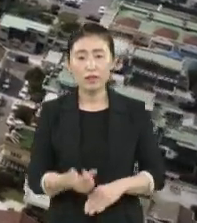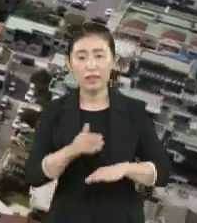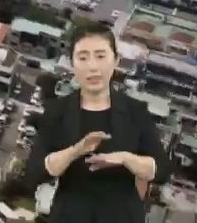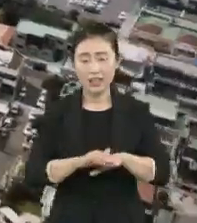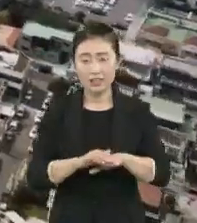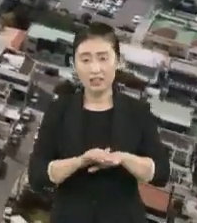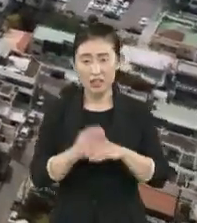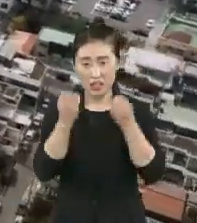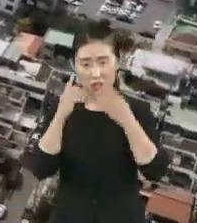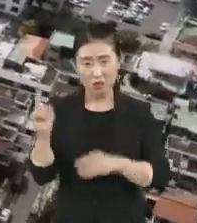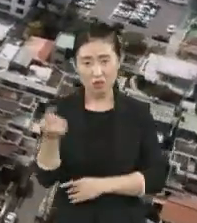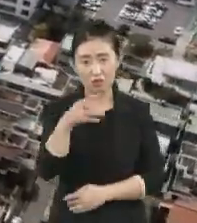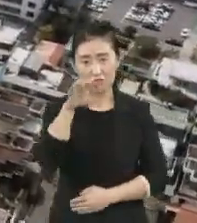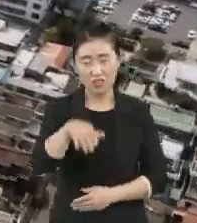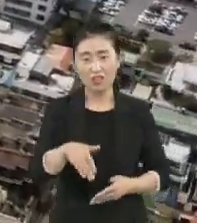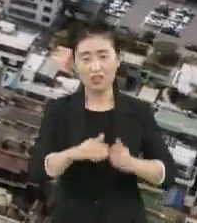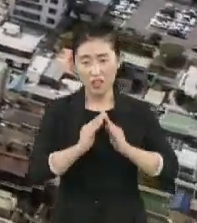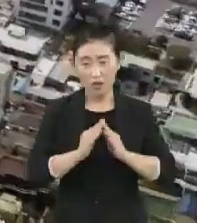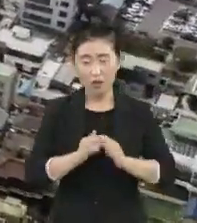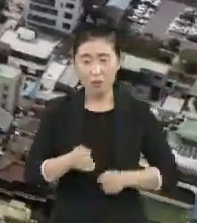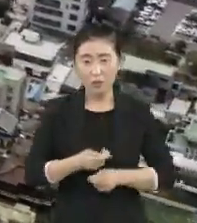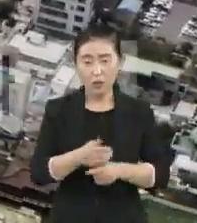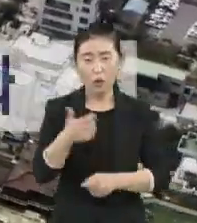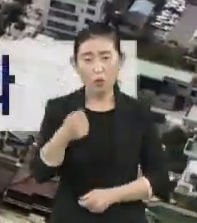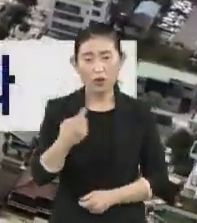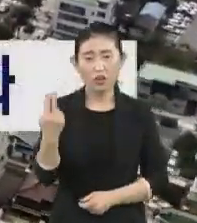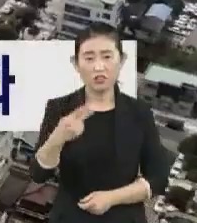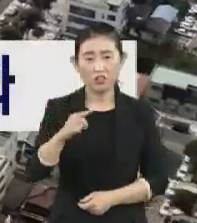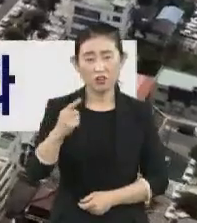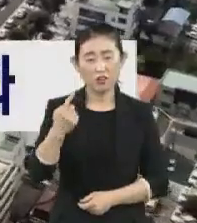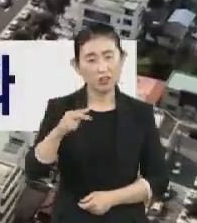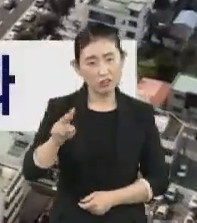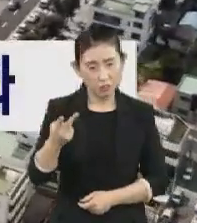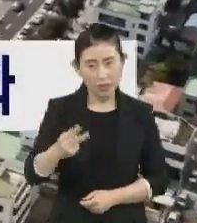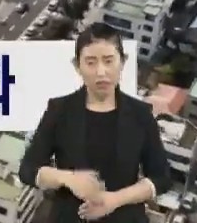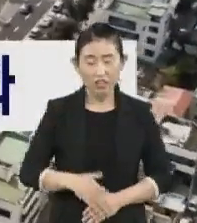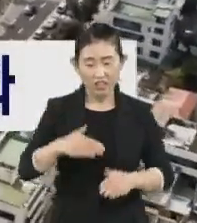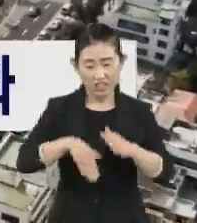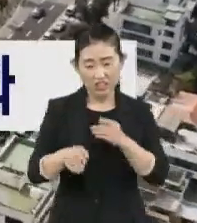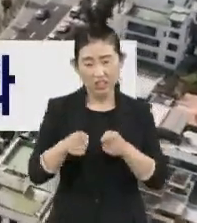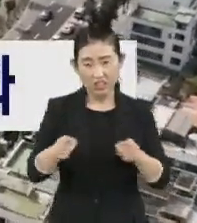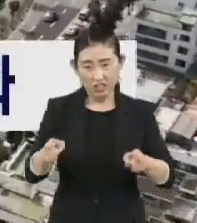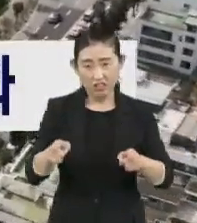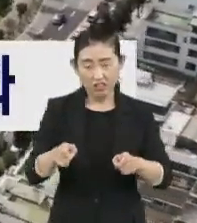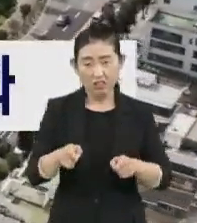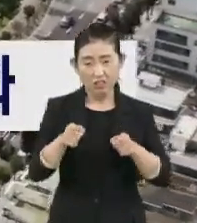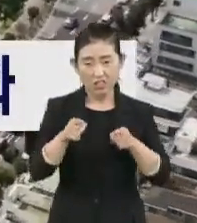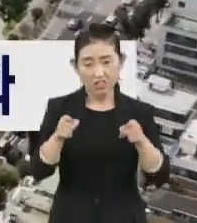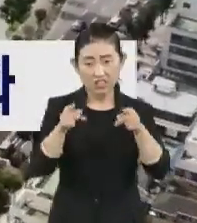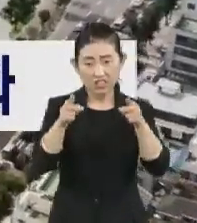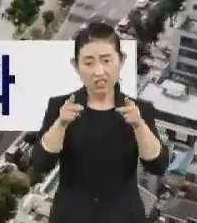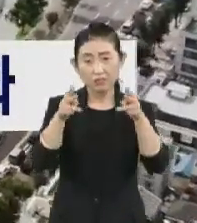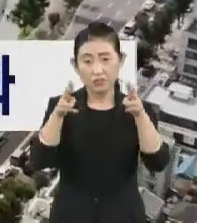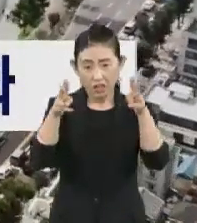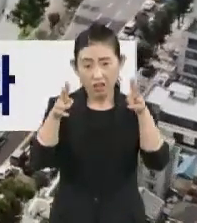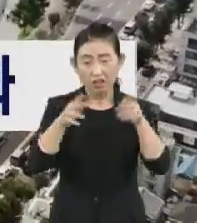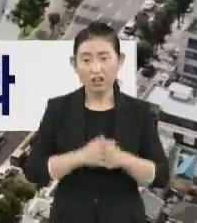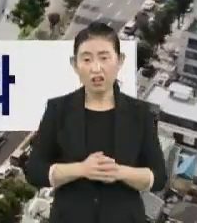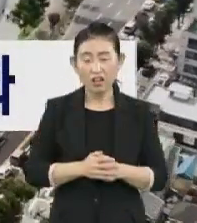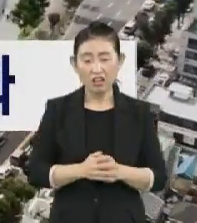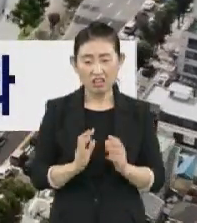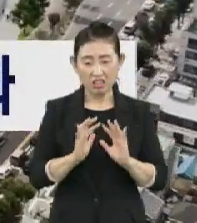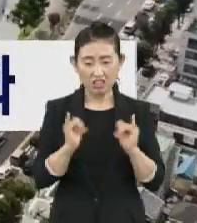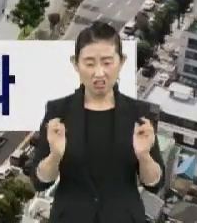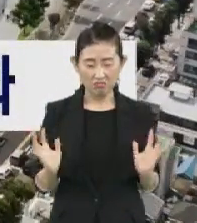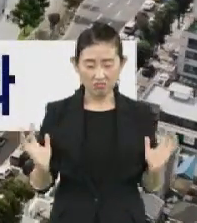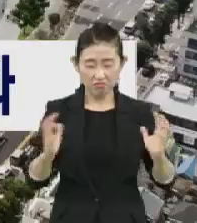대전 베이스볼 드림파크 사업은 연면적 5만 1,200제곱미터, 지하 1층에서 지상 4층 규모로 2만